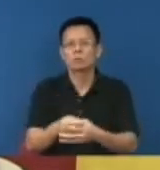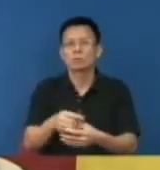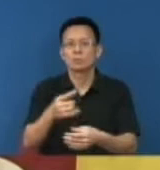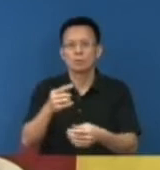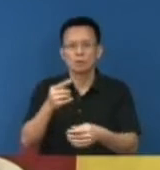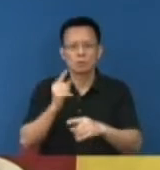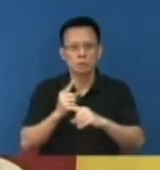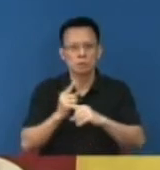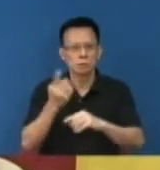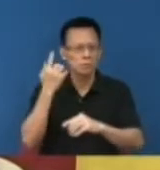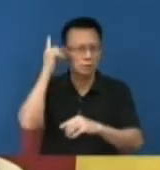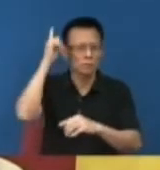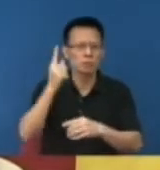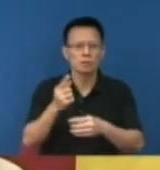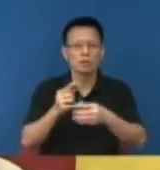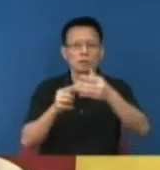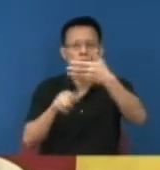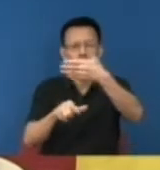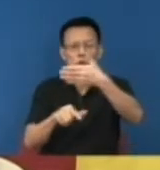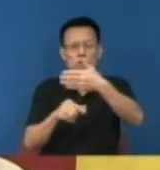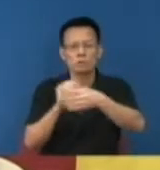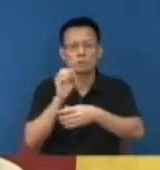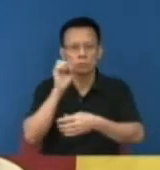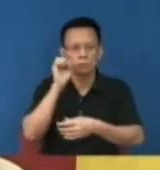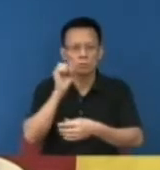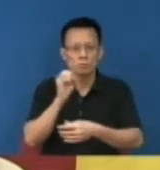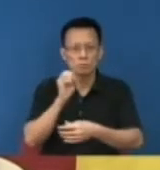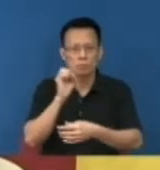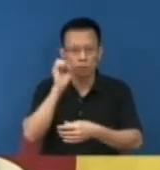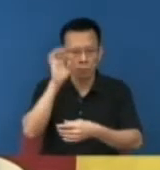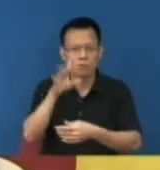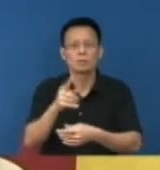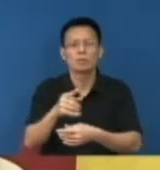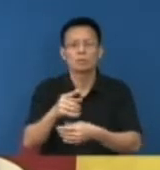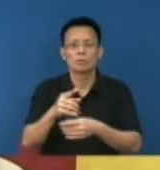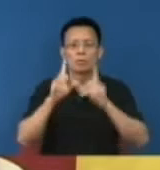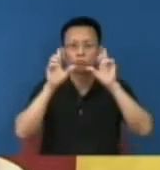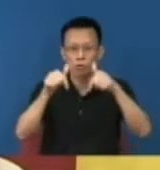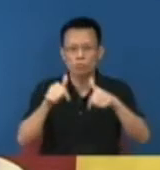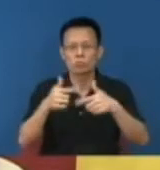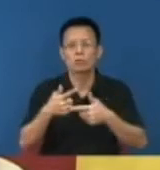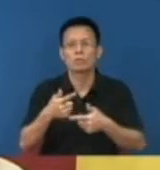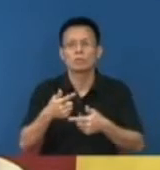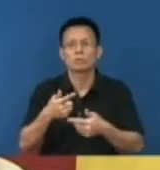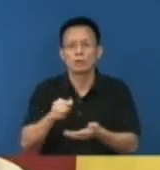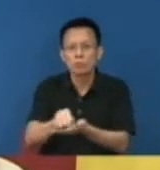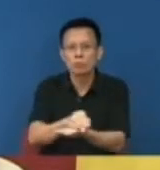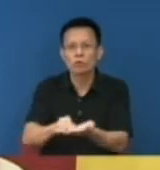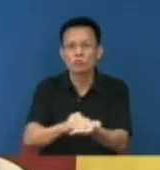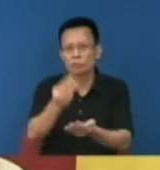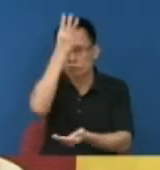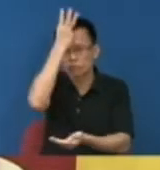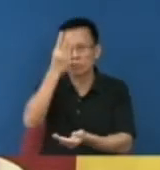月提出來的方案呢就是回應鼠王芬，因為鼠王芬就在這個